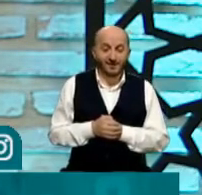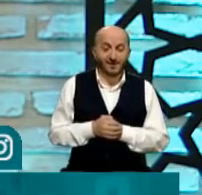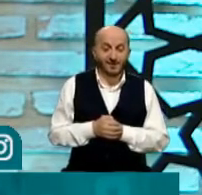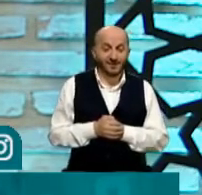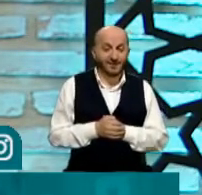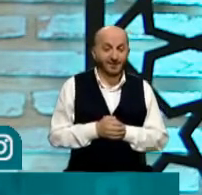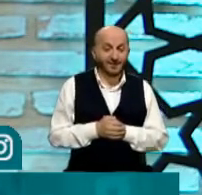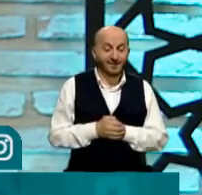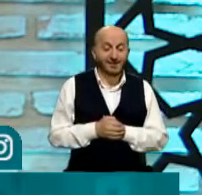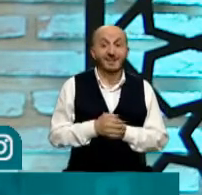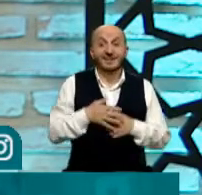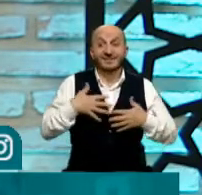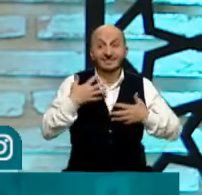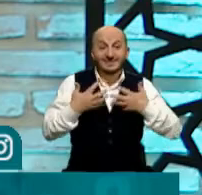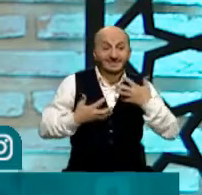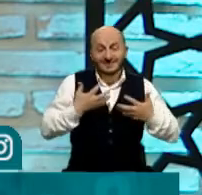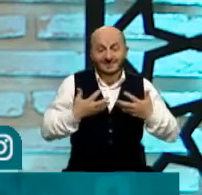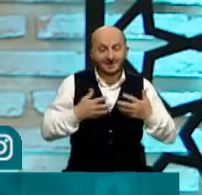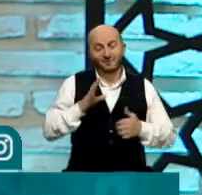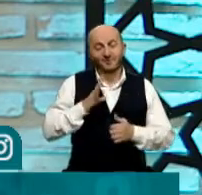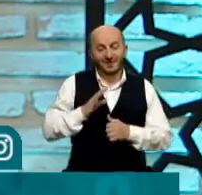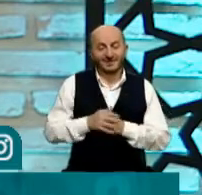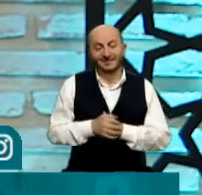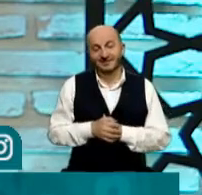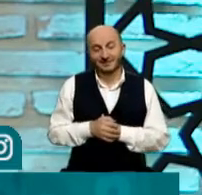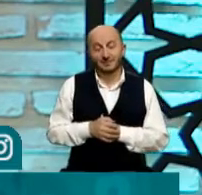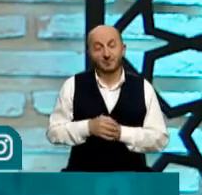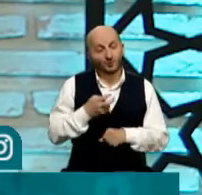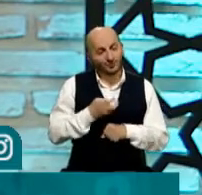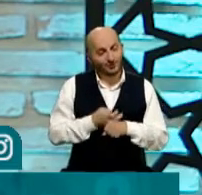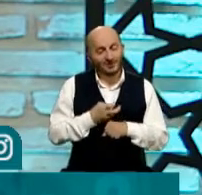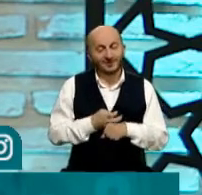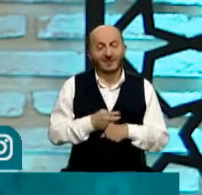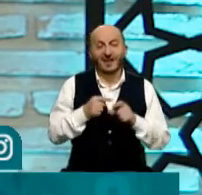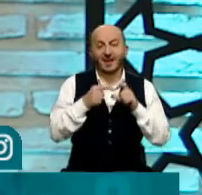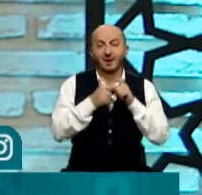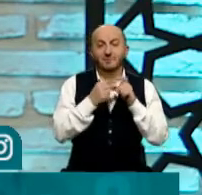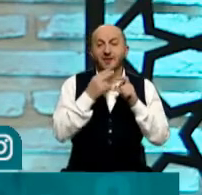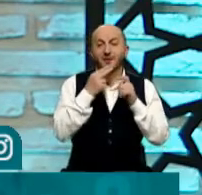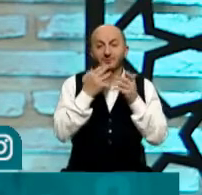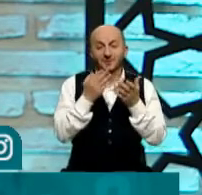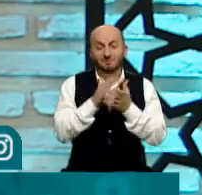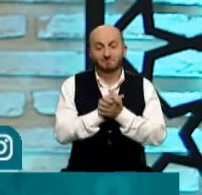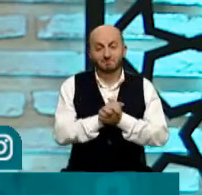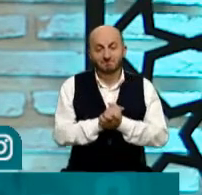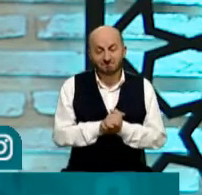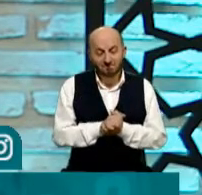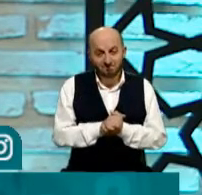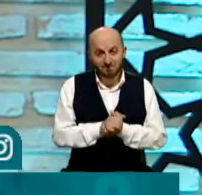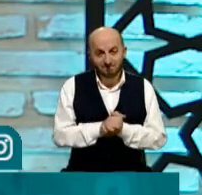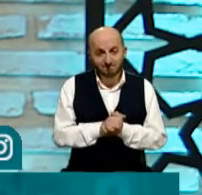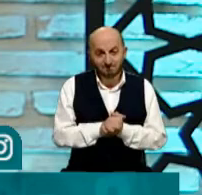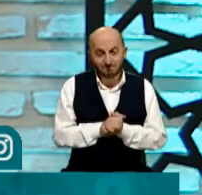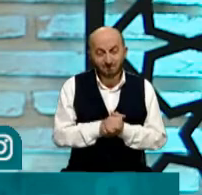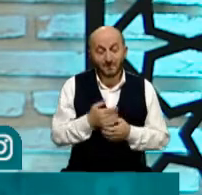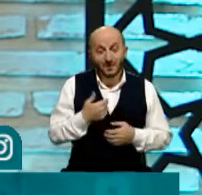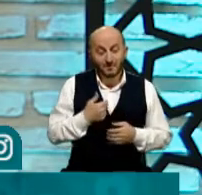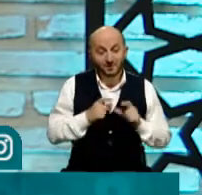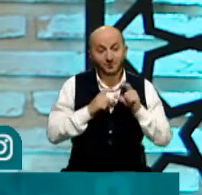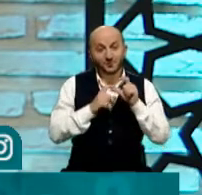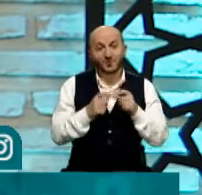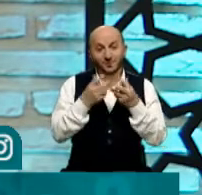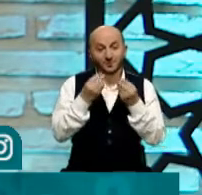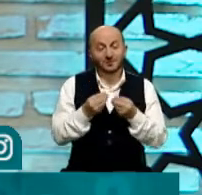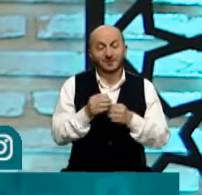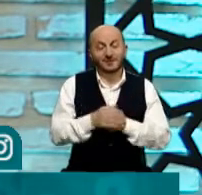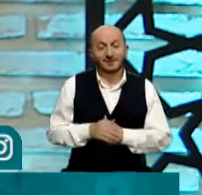Biraz heyecanlıyım. Yaş Estağfurullah. 68. Maşallah Emine Hanım, Emine teyze. Sağ ol, Allah razı olsun. Benim sorum olacak